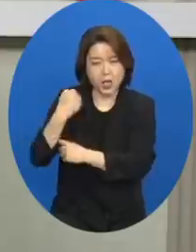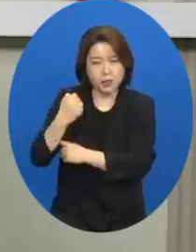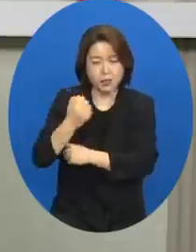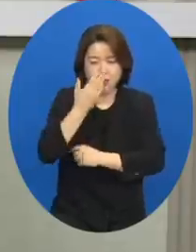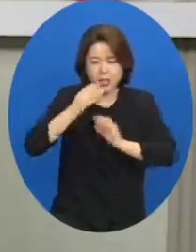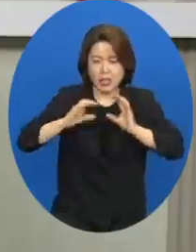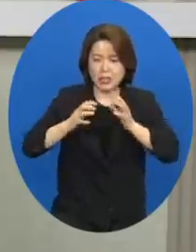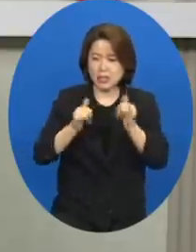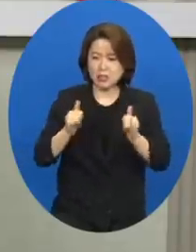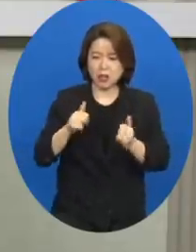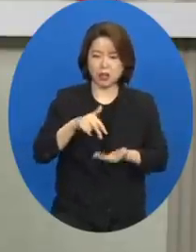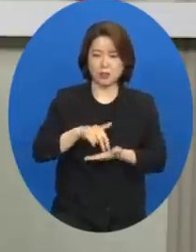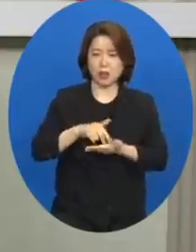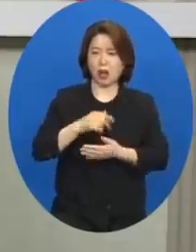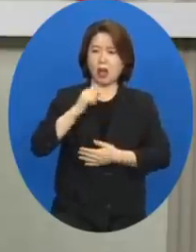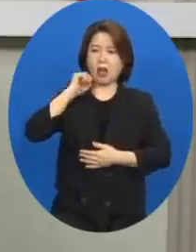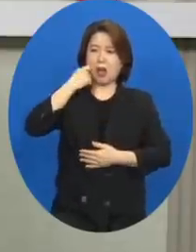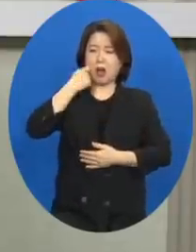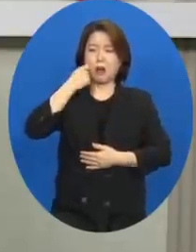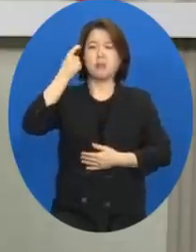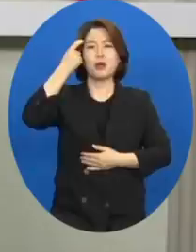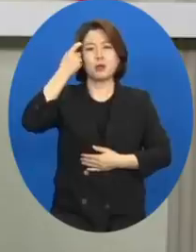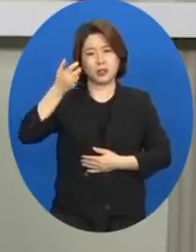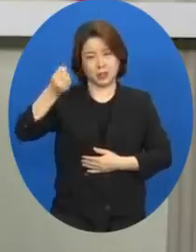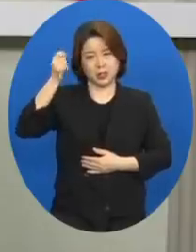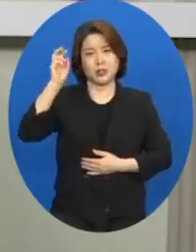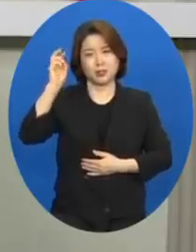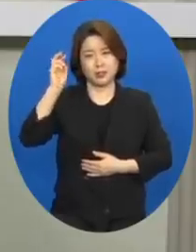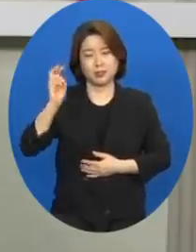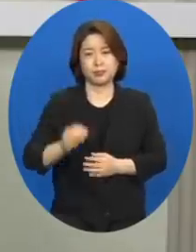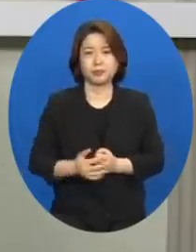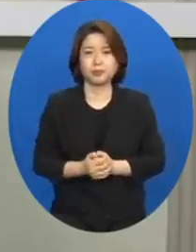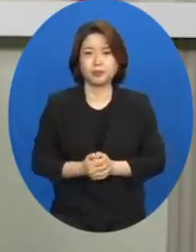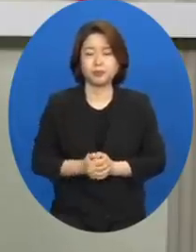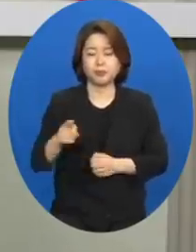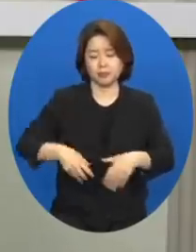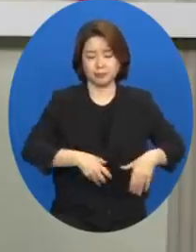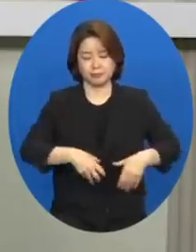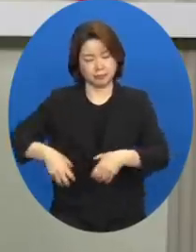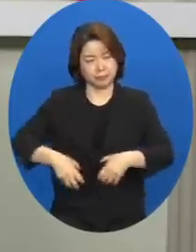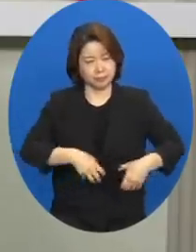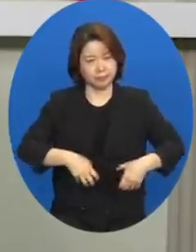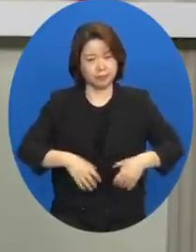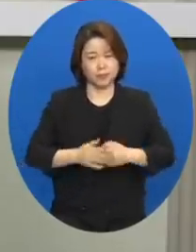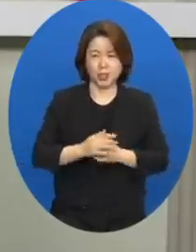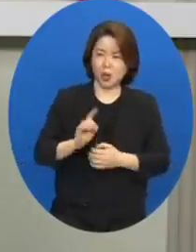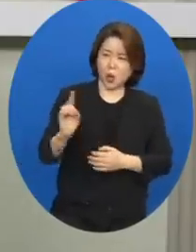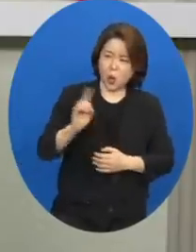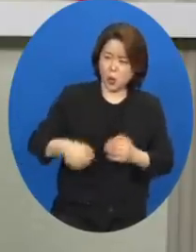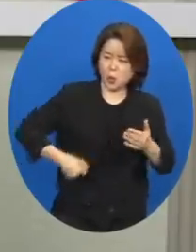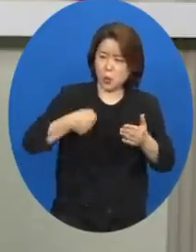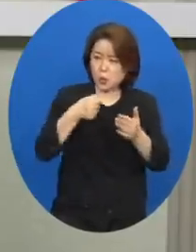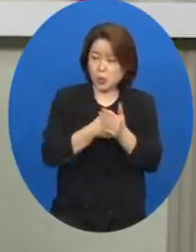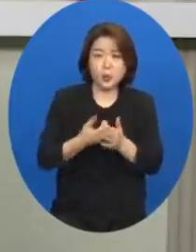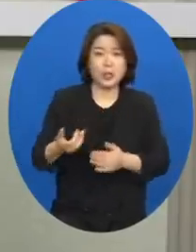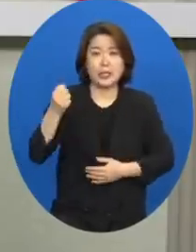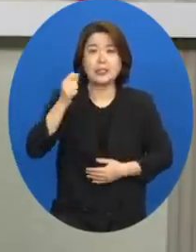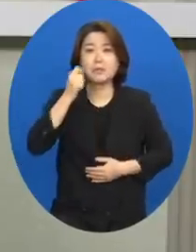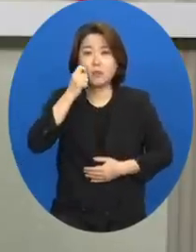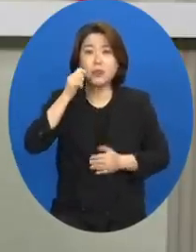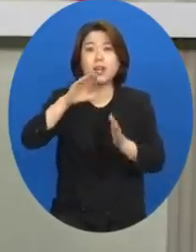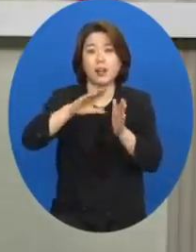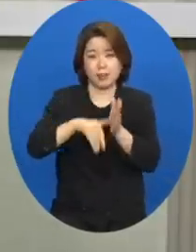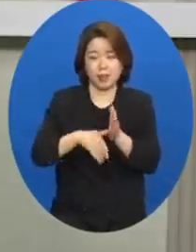없었다고 생각 이 되었을 겁니다 그렇게 주저하고 도무지 용기를 갖지 못할 때